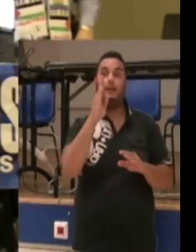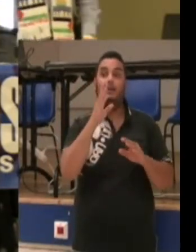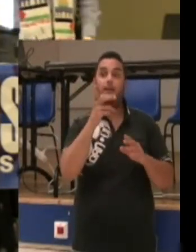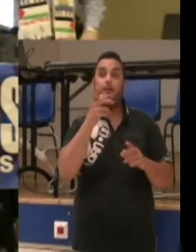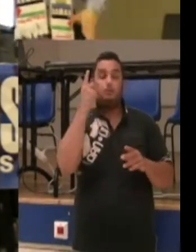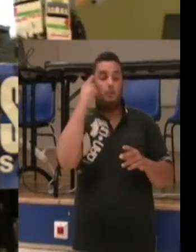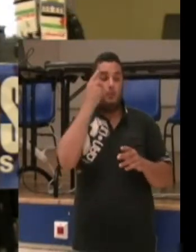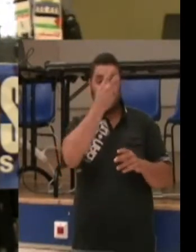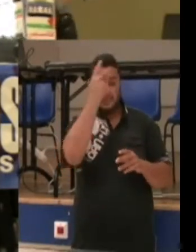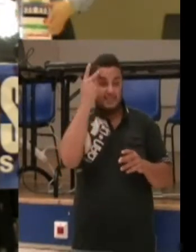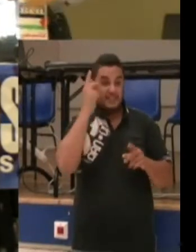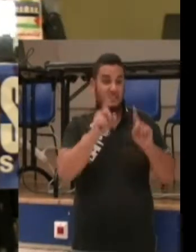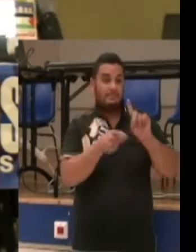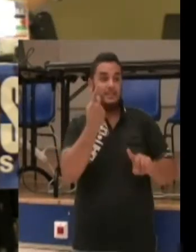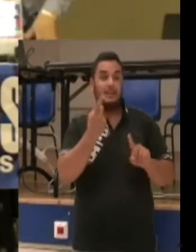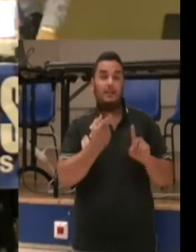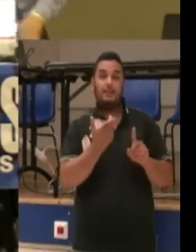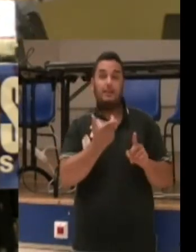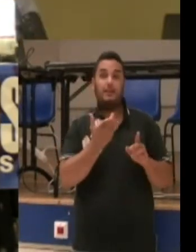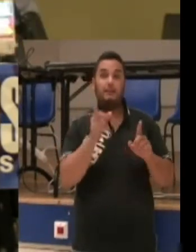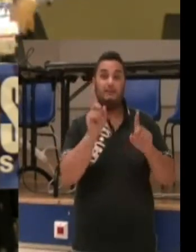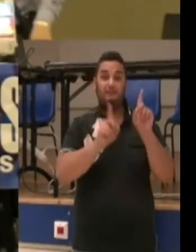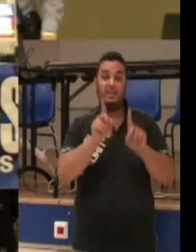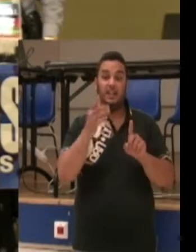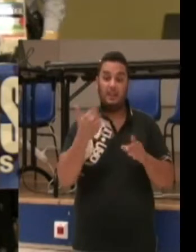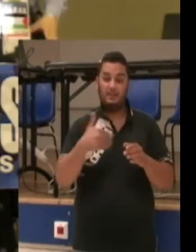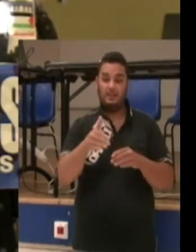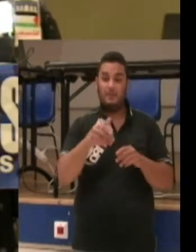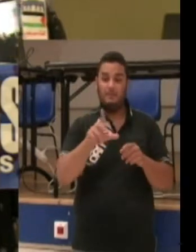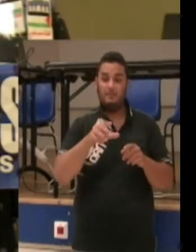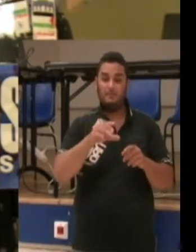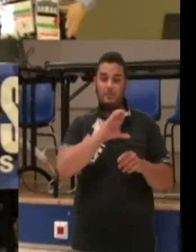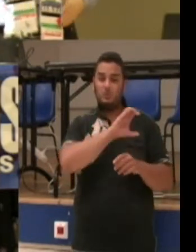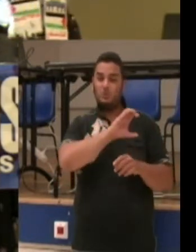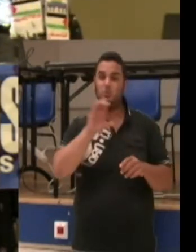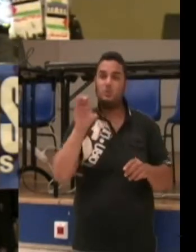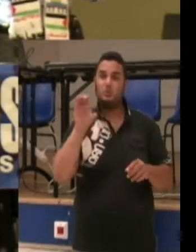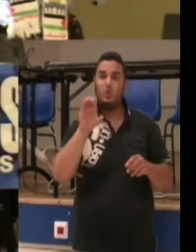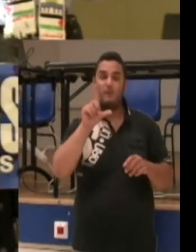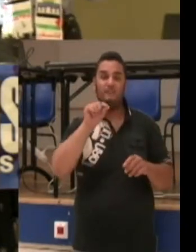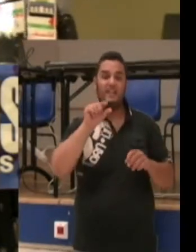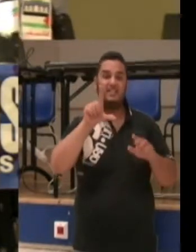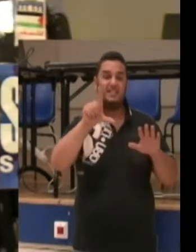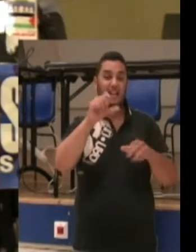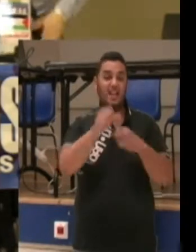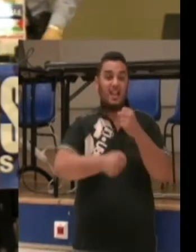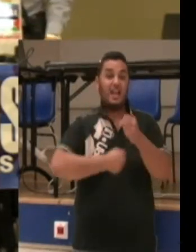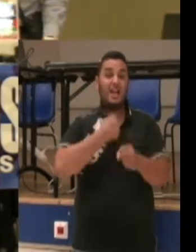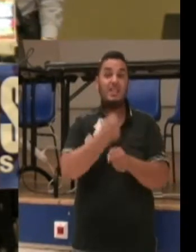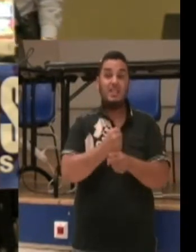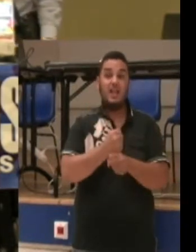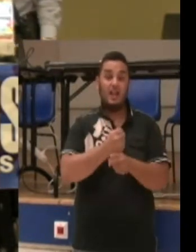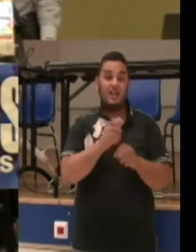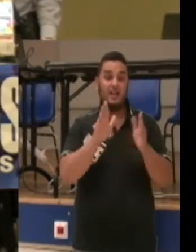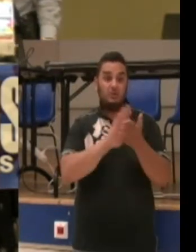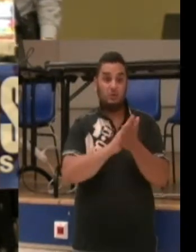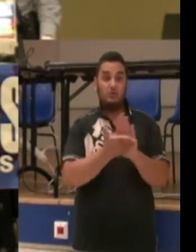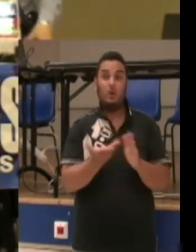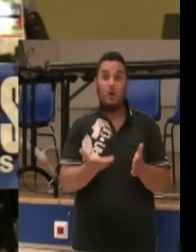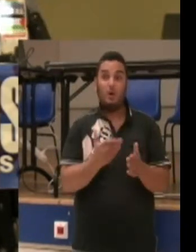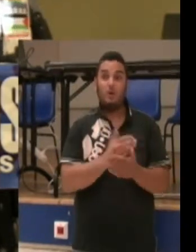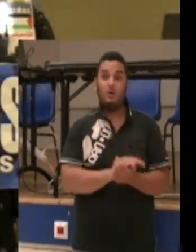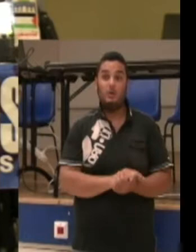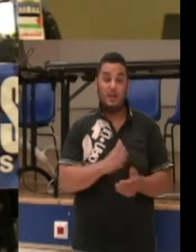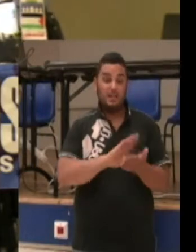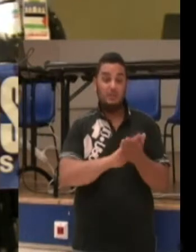aux Palestiniens, qui va fêter, inshallah, bientôt son 25e anniversaire.